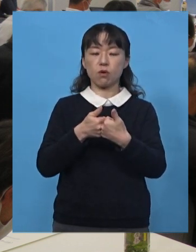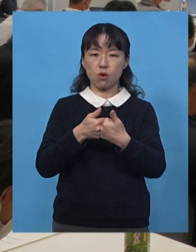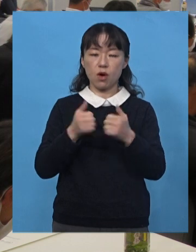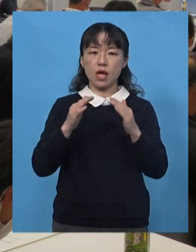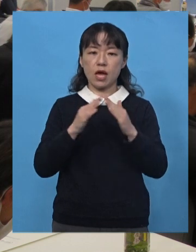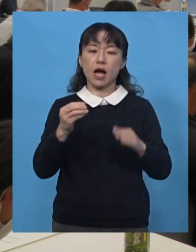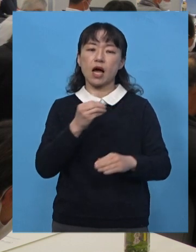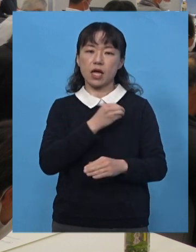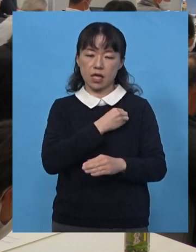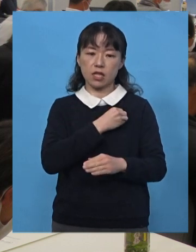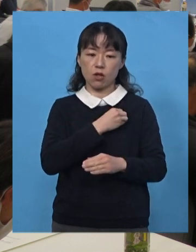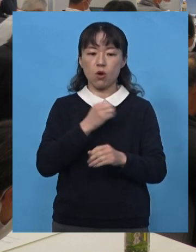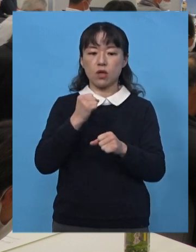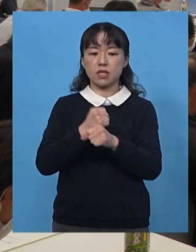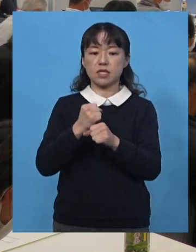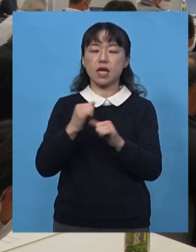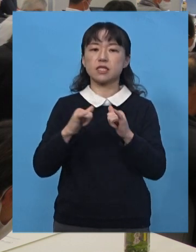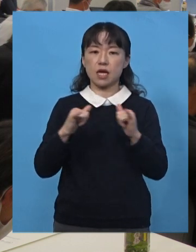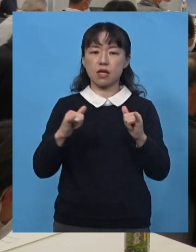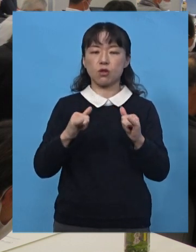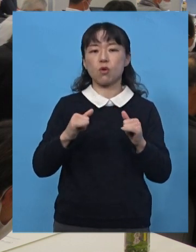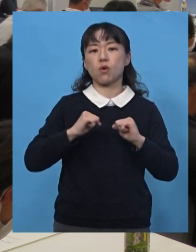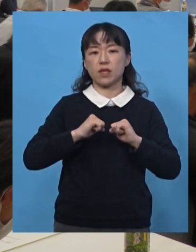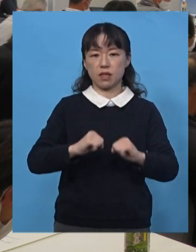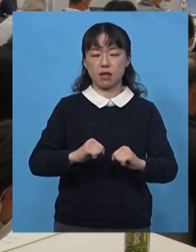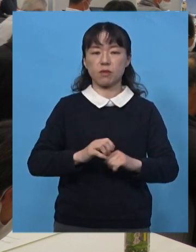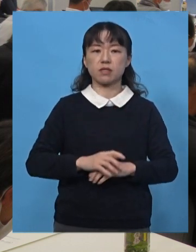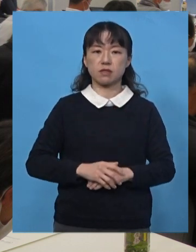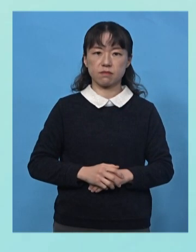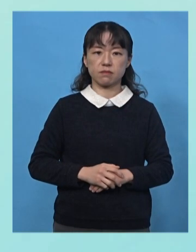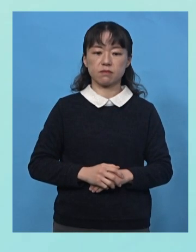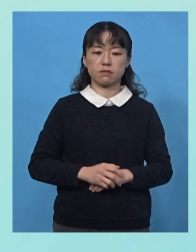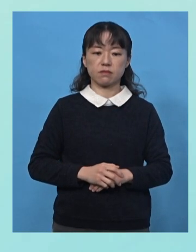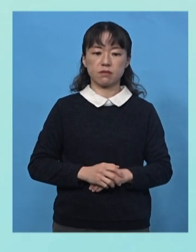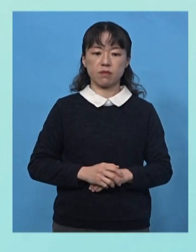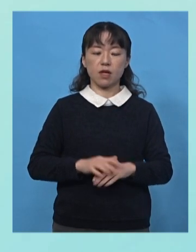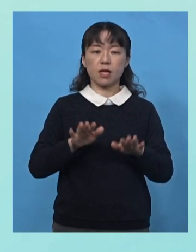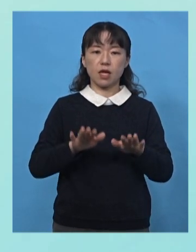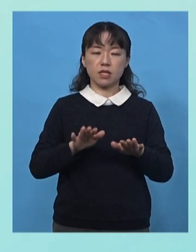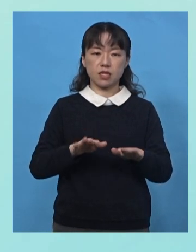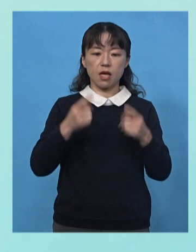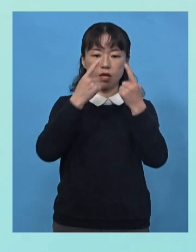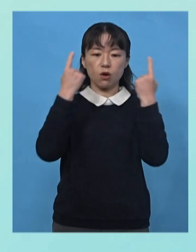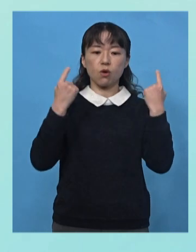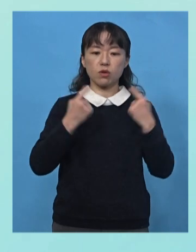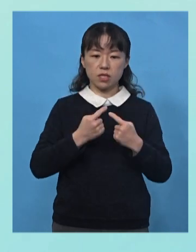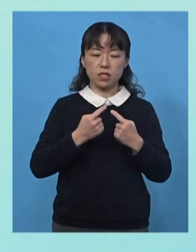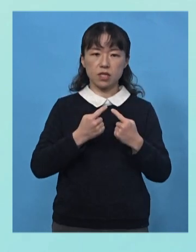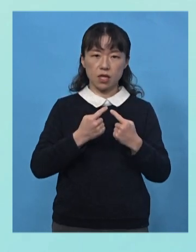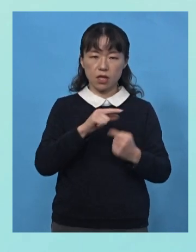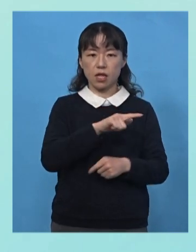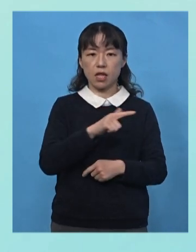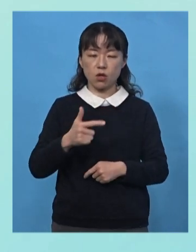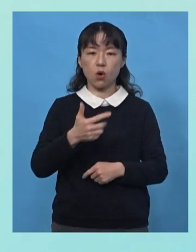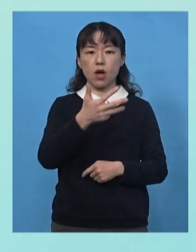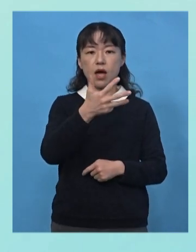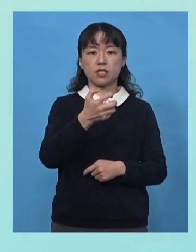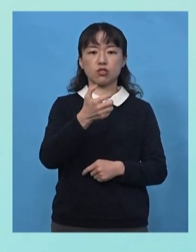話し合いを会員の生産者と行っています。現在、個人や法人等